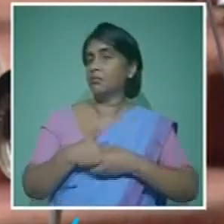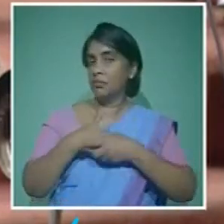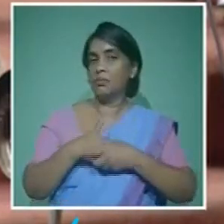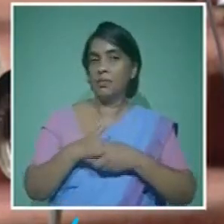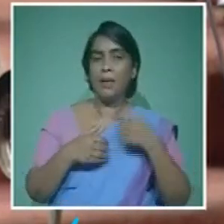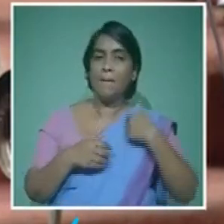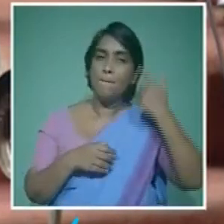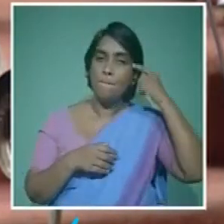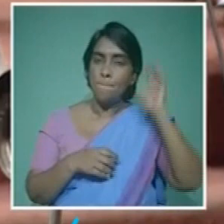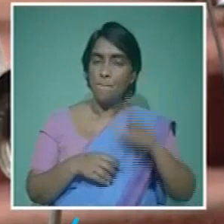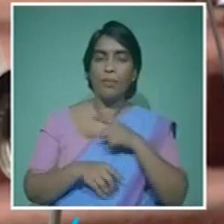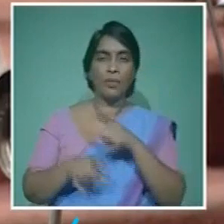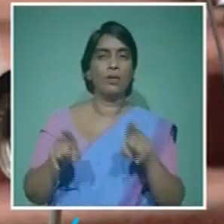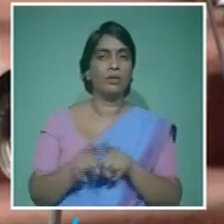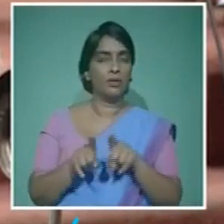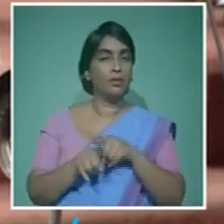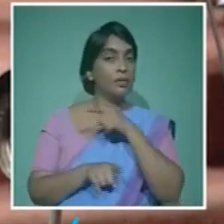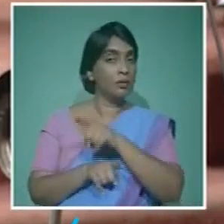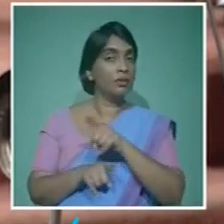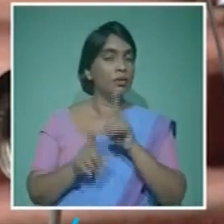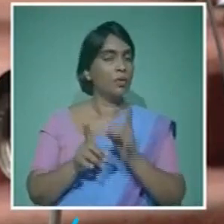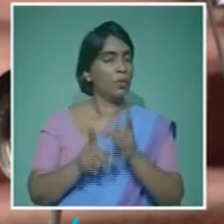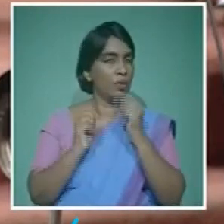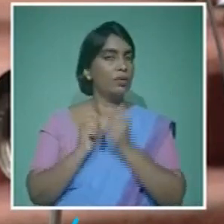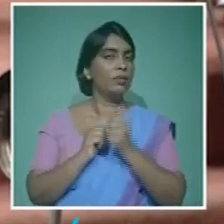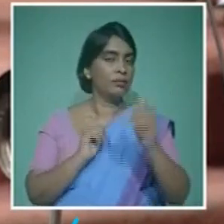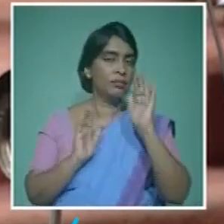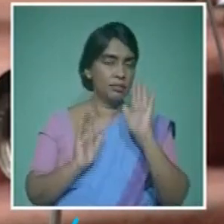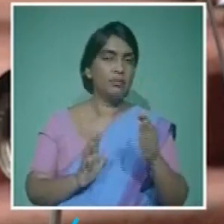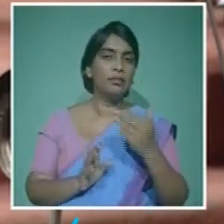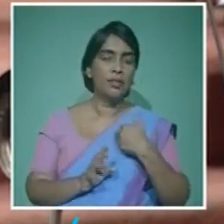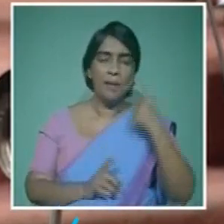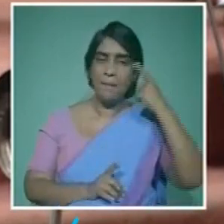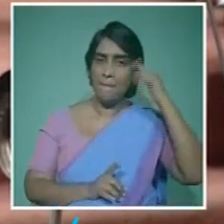எதிர்பார்த்திருக்கின்றோம். நிச்சயமாக அவர் செய்ய வேண்டும் என்று நாங்கள்